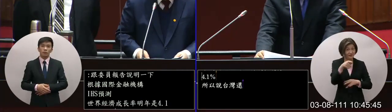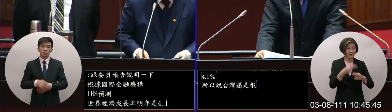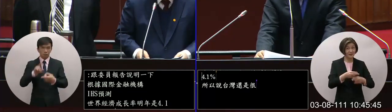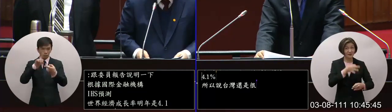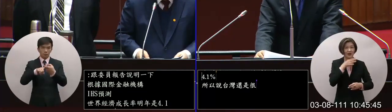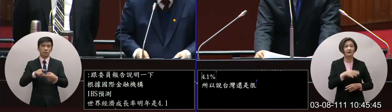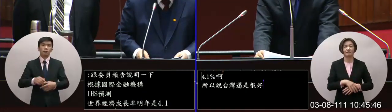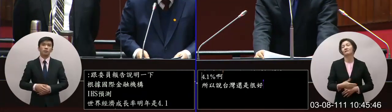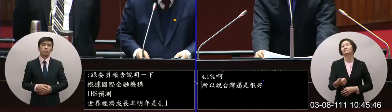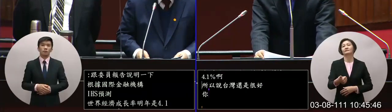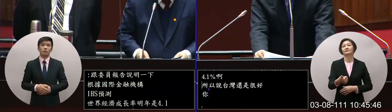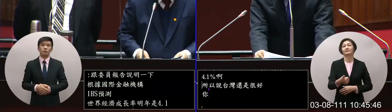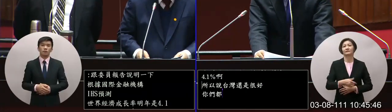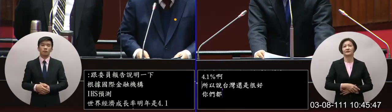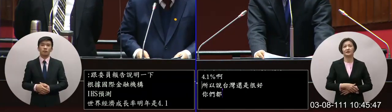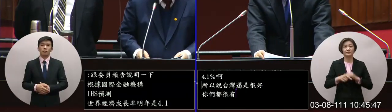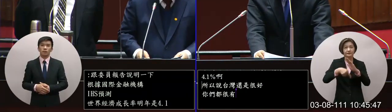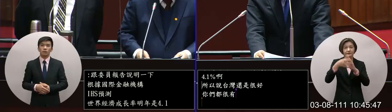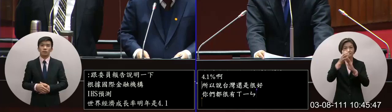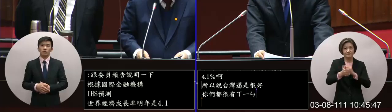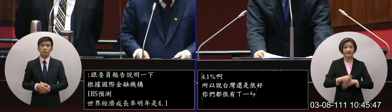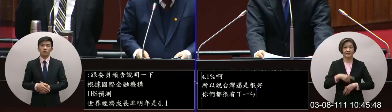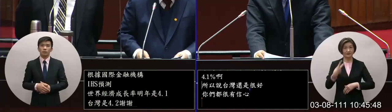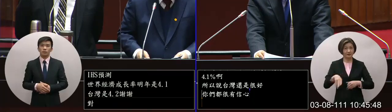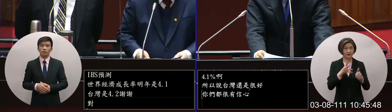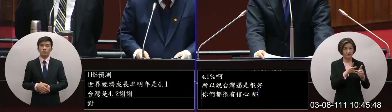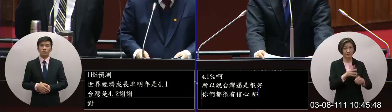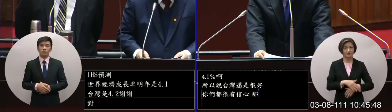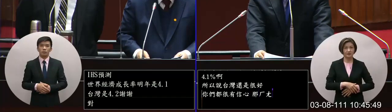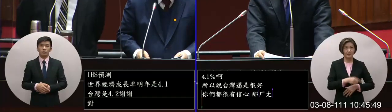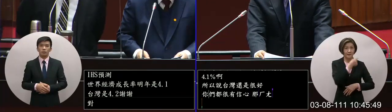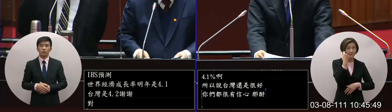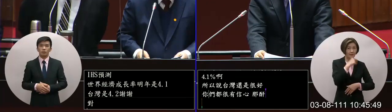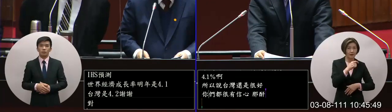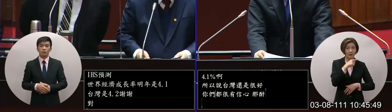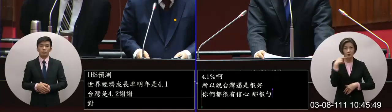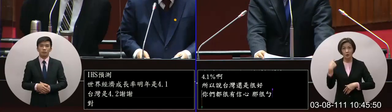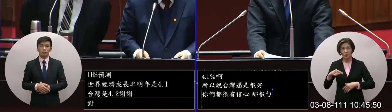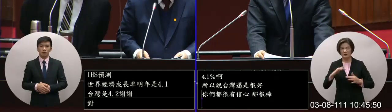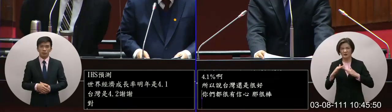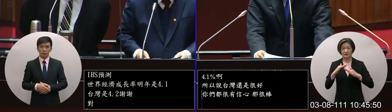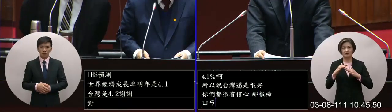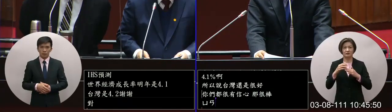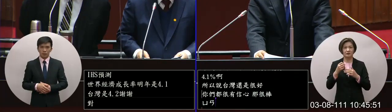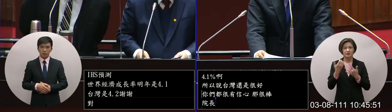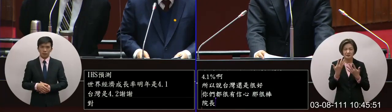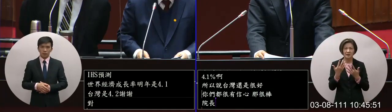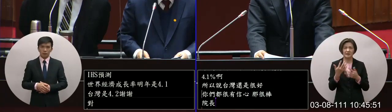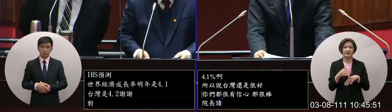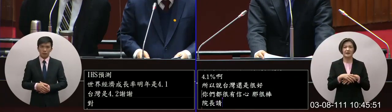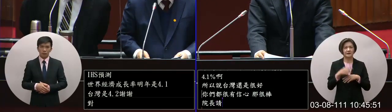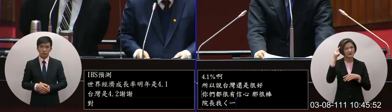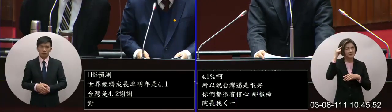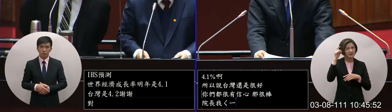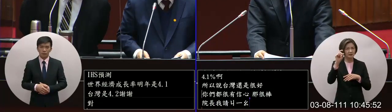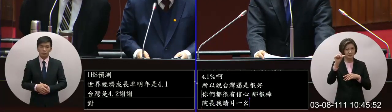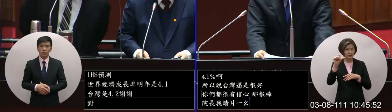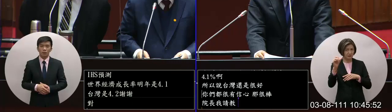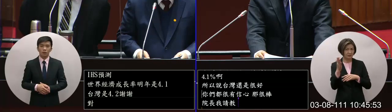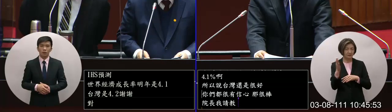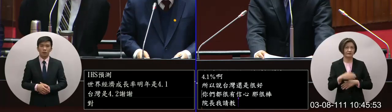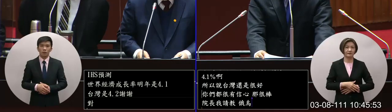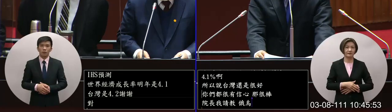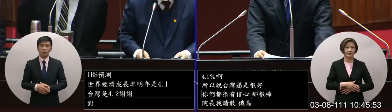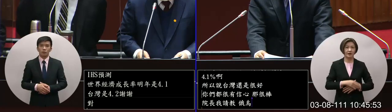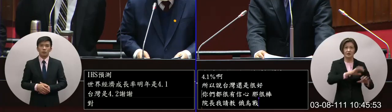对， 哦，那很棒。那个院长，我请教哈，俄乌战争已经超过半个月了，哦，那全球各国